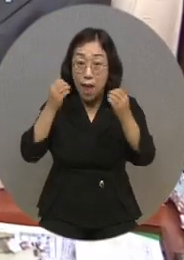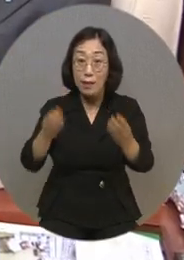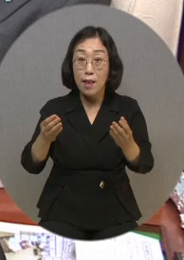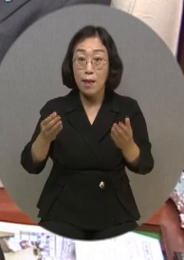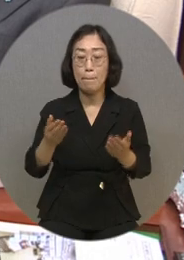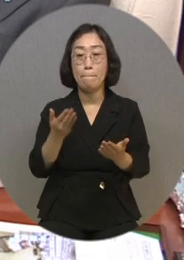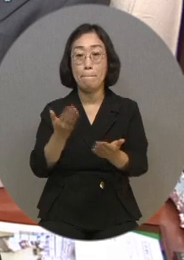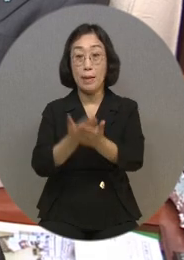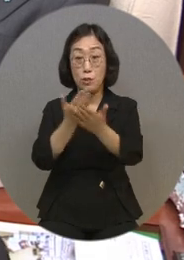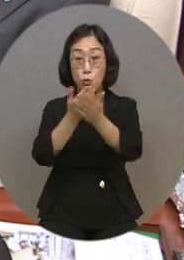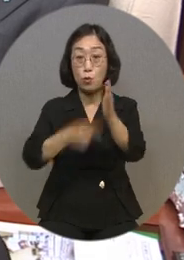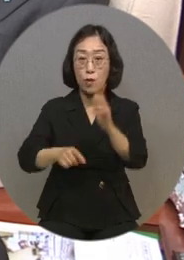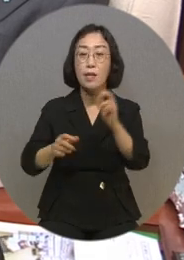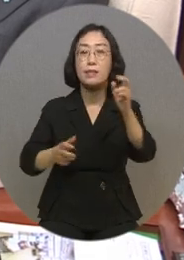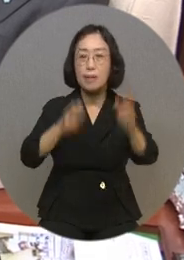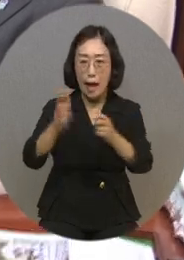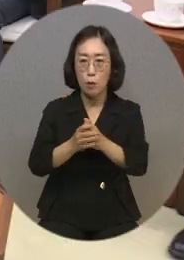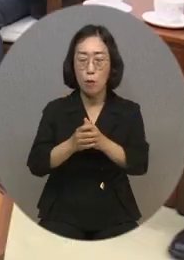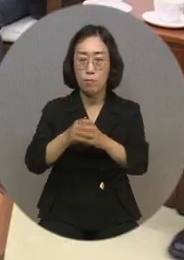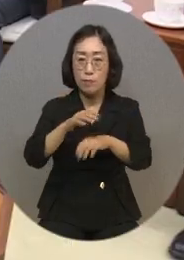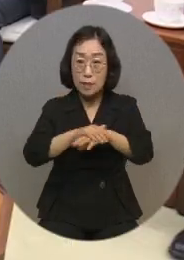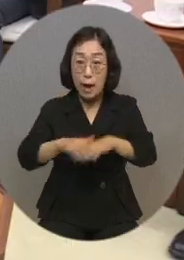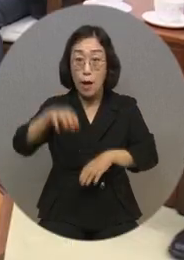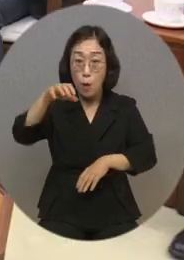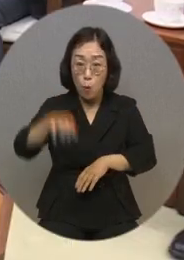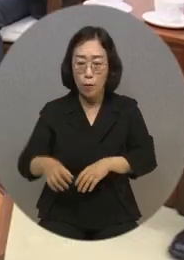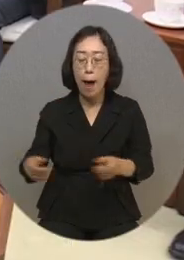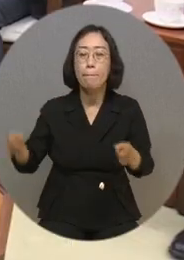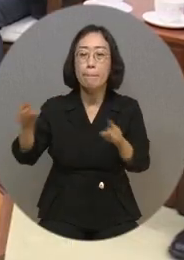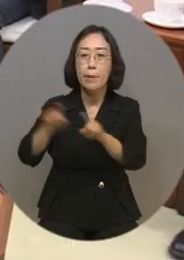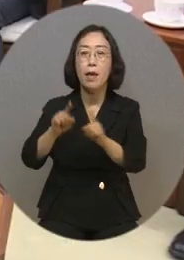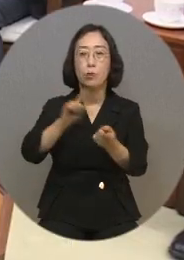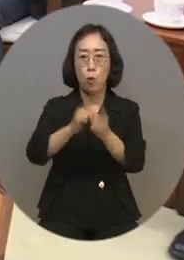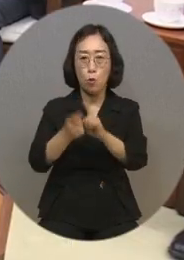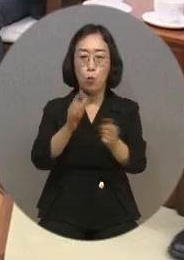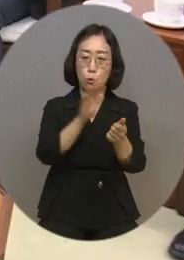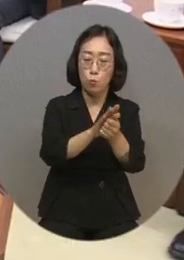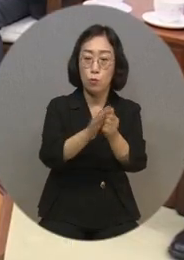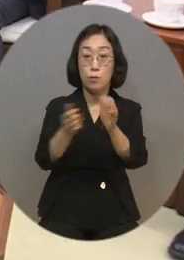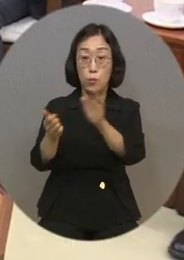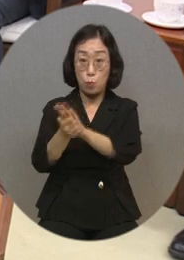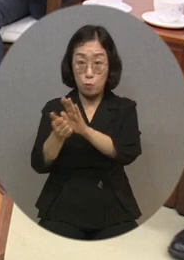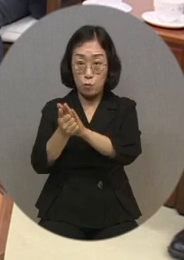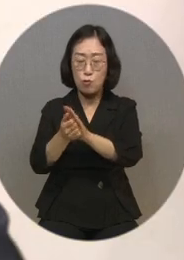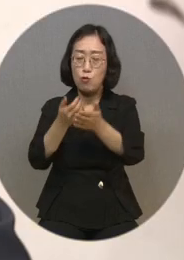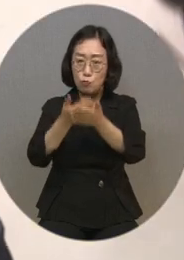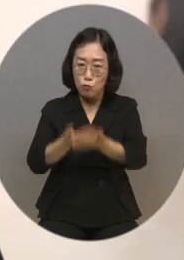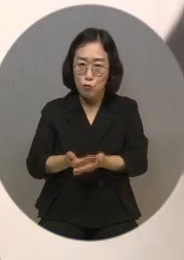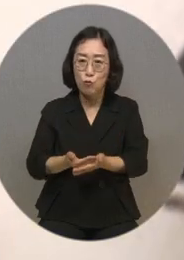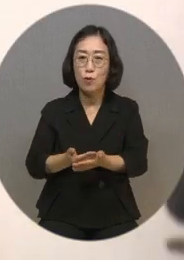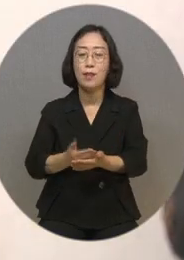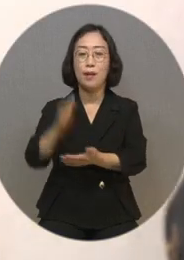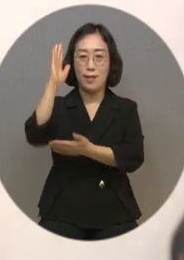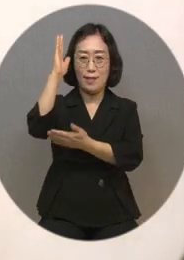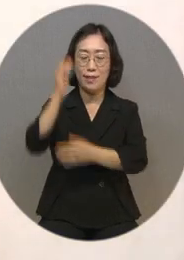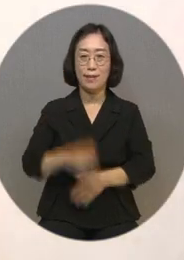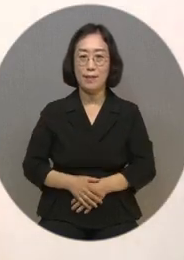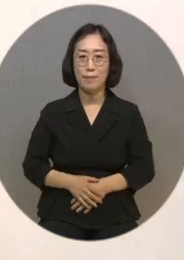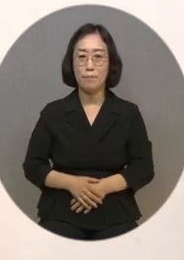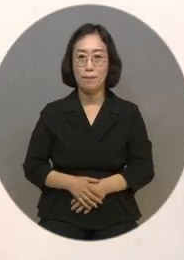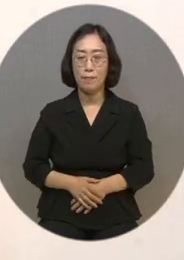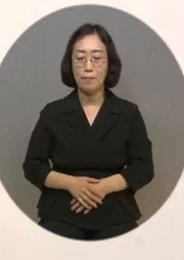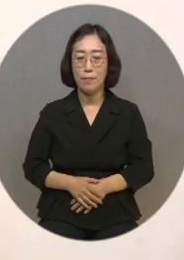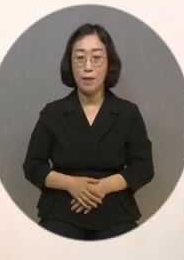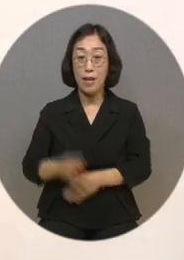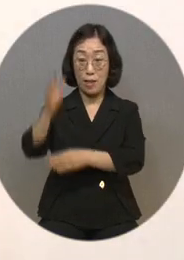충북은 대한민국 혁신성장을 견인할 동반자라며 상호협력을 강조했습니다. 한편